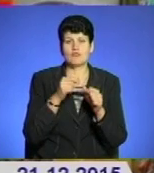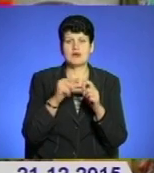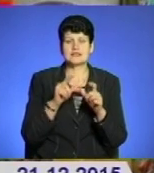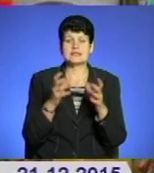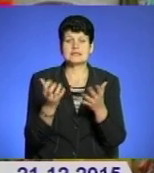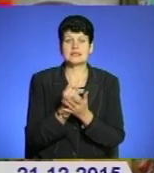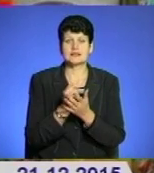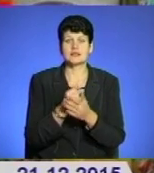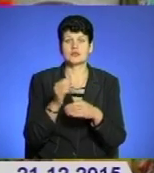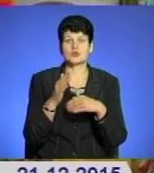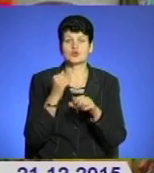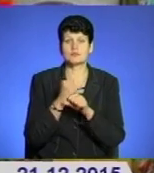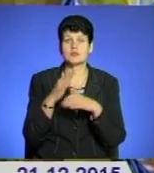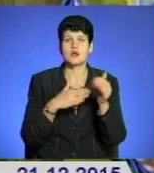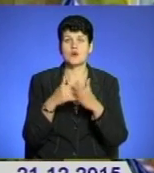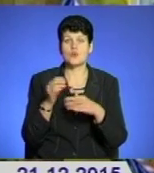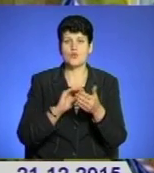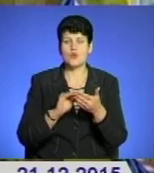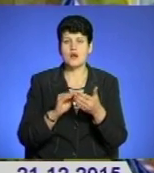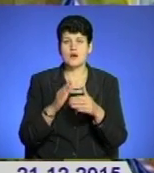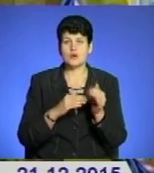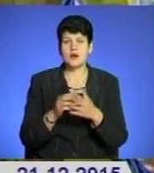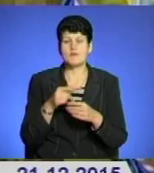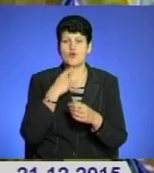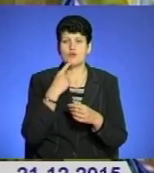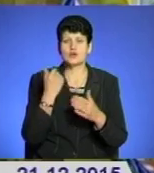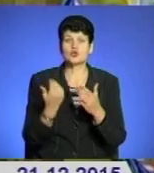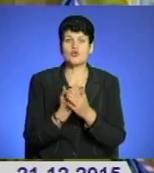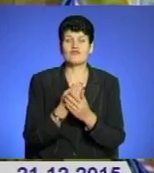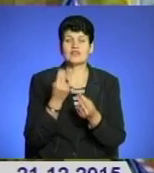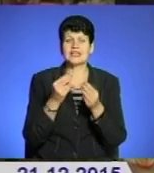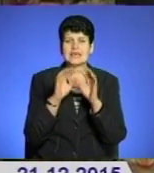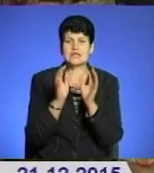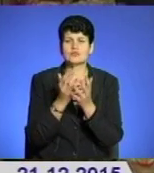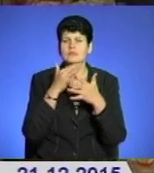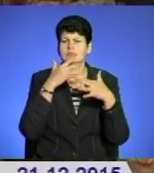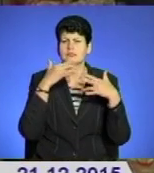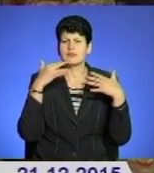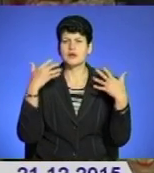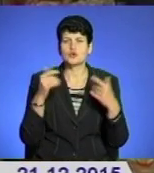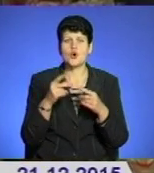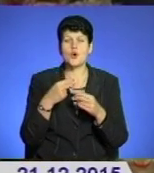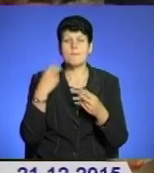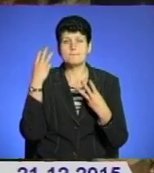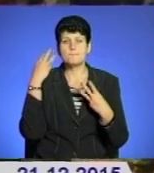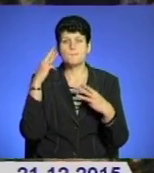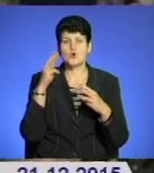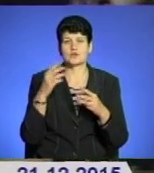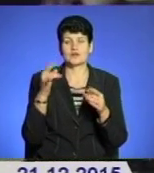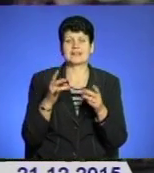та іграшки ручної роботи. Продавці запевняють, нових іграшок цьогоріч багато. Модні кольори – від ніжно-рожевих